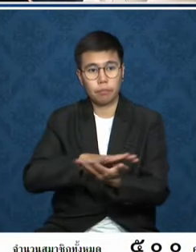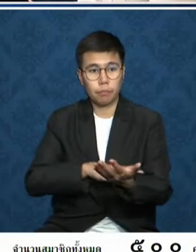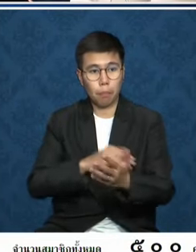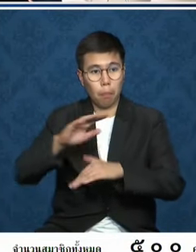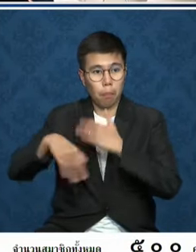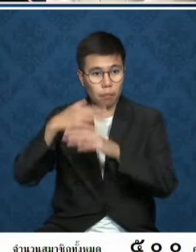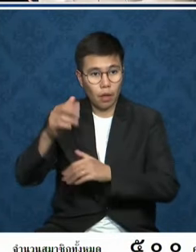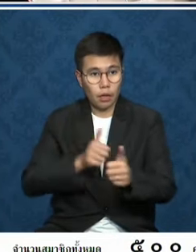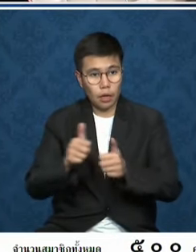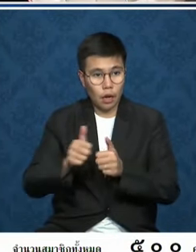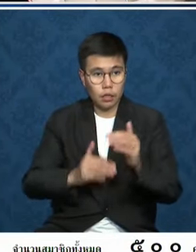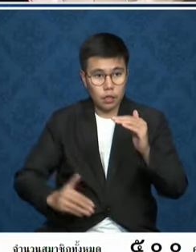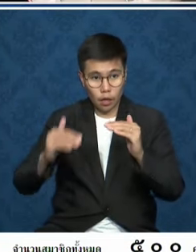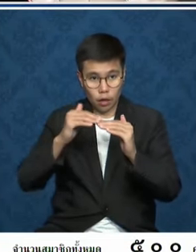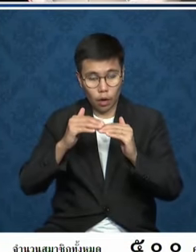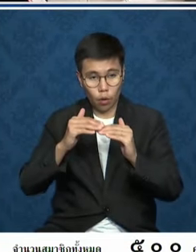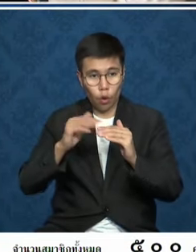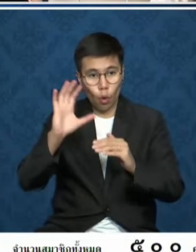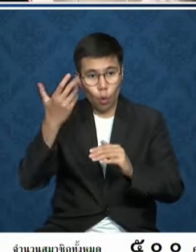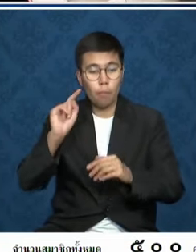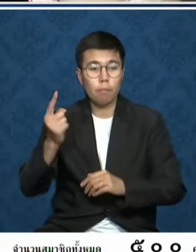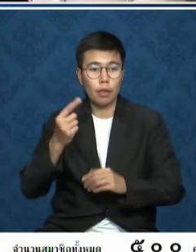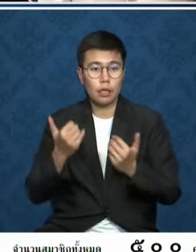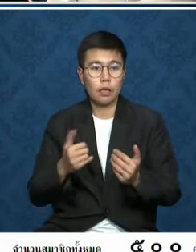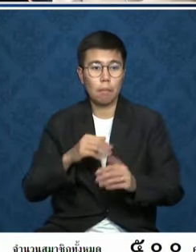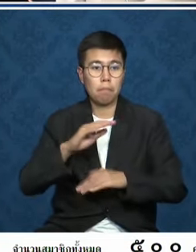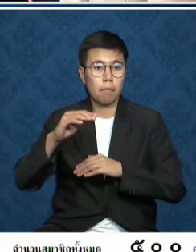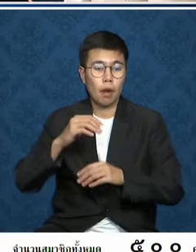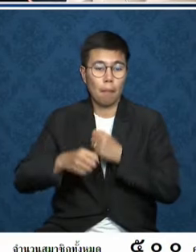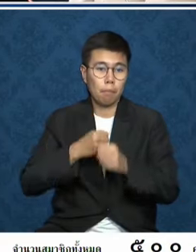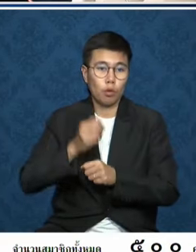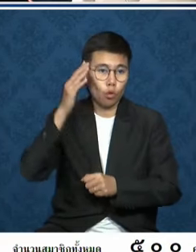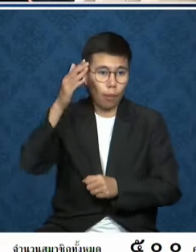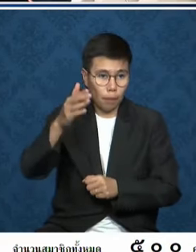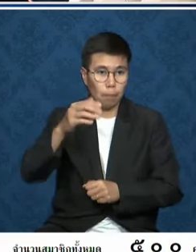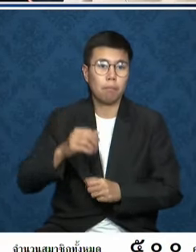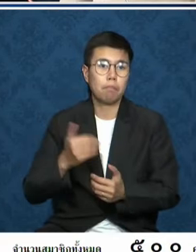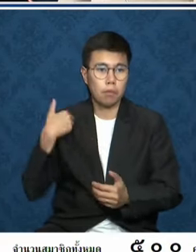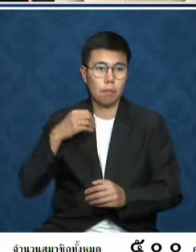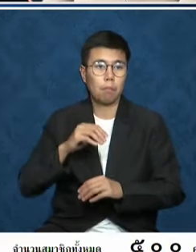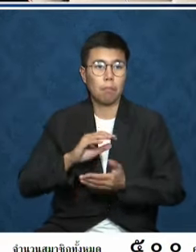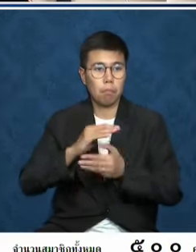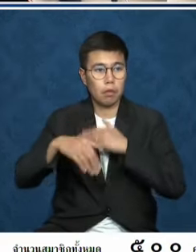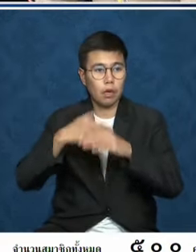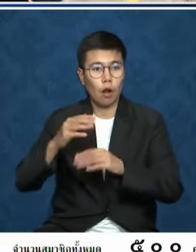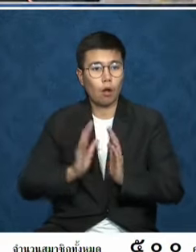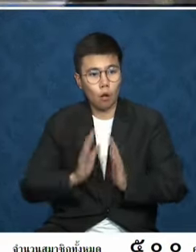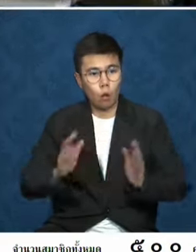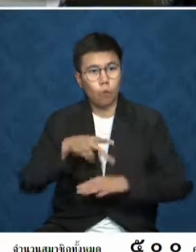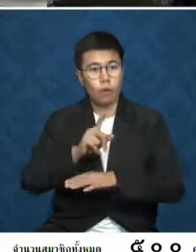หน้าะแขงขนได้อยมประสิภาพในโลกยุกใหม่ก็หวงวาในแงานปปปถัไปนะครั กจะไดเห็นกพันามากขึ้ขบคุมากครั ทประทาน